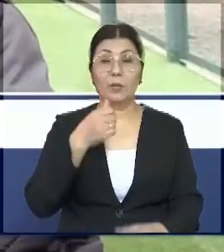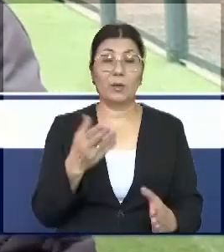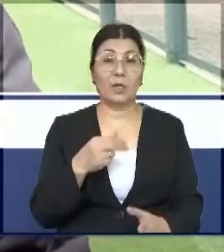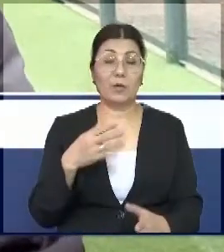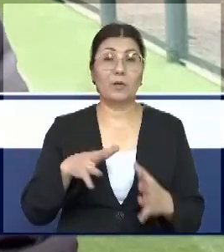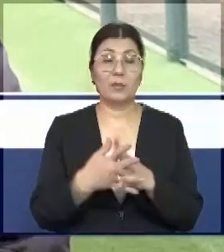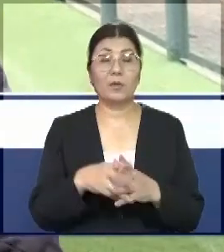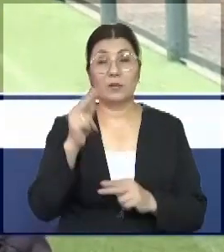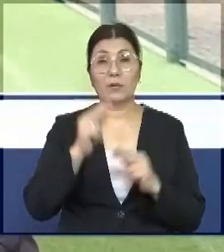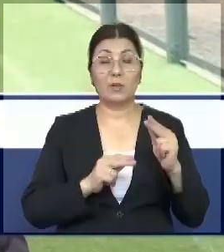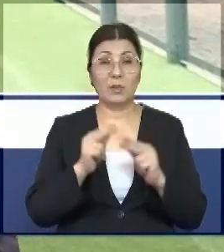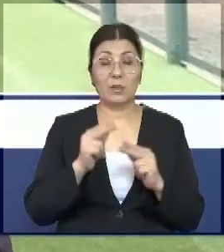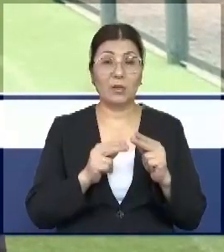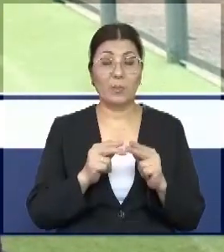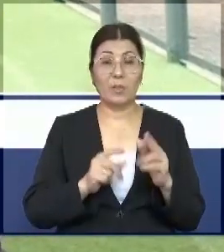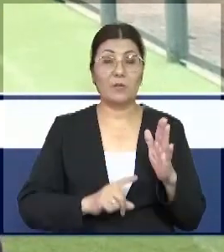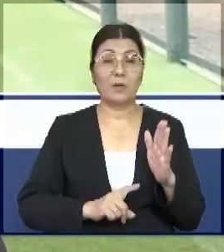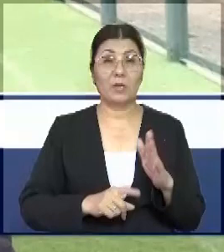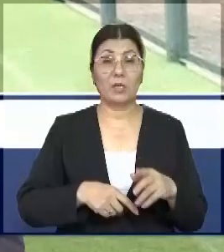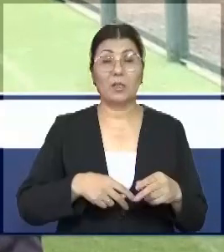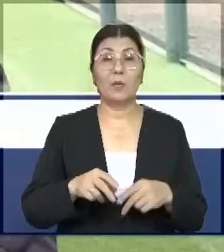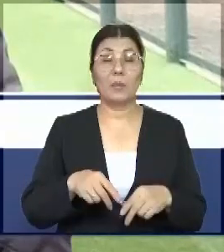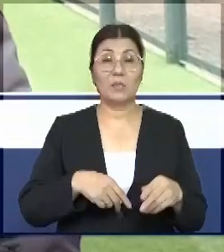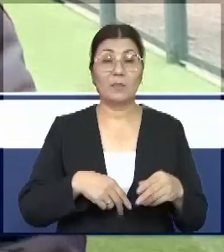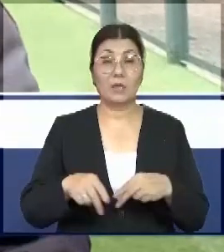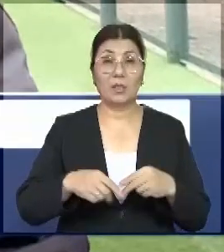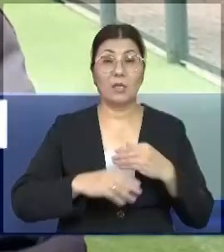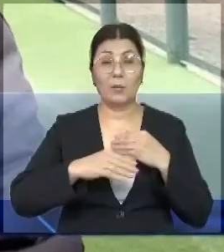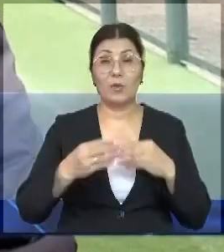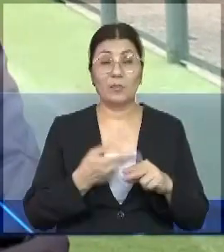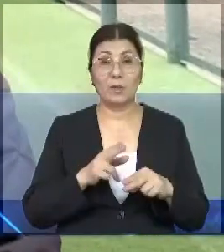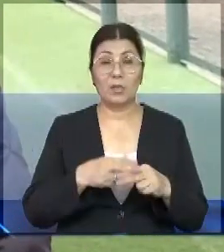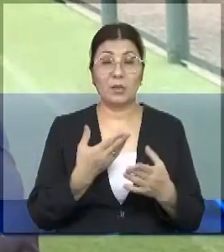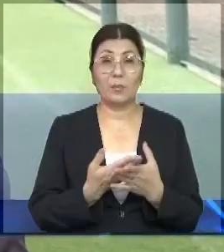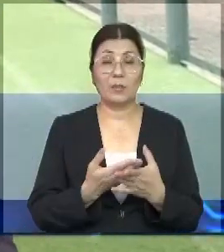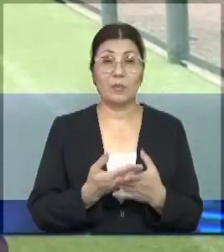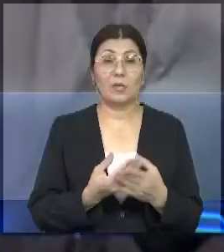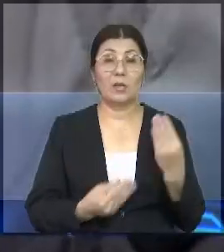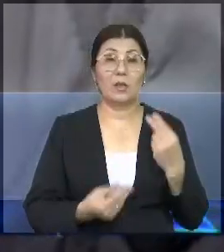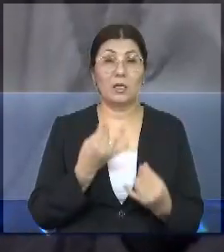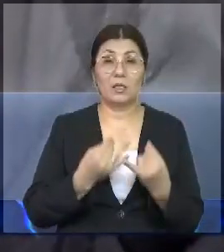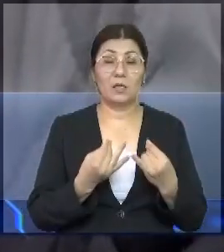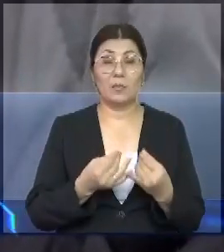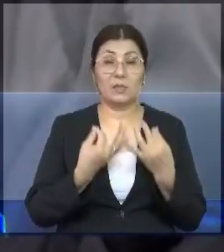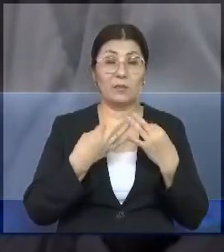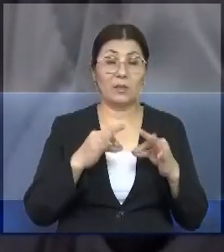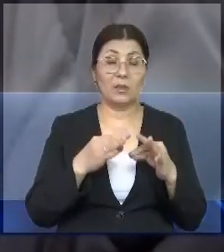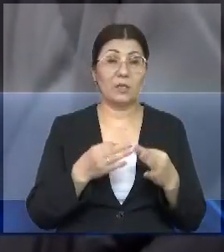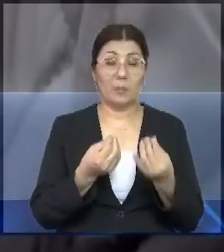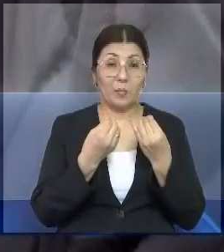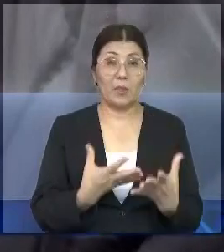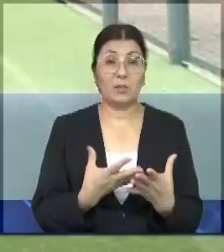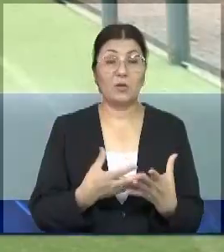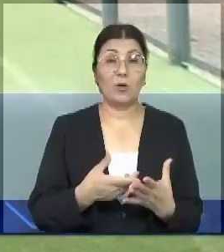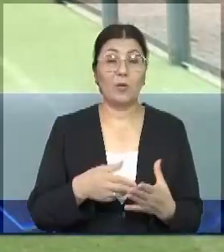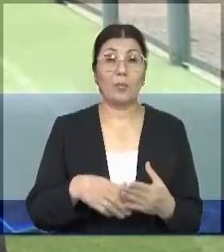посёлке построили футбольное поле для школьников это хорошая возможность до этого Как говорили сами дети они играли на обычном поле где не было газона а в школе у на